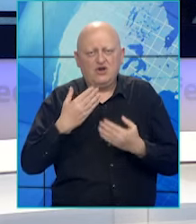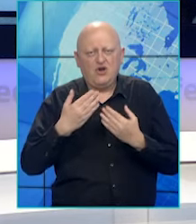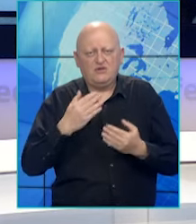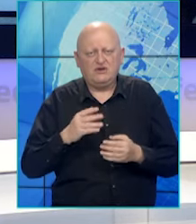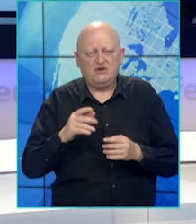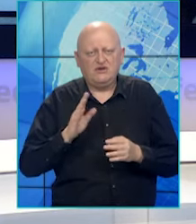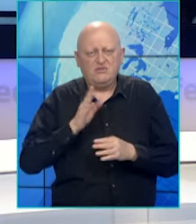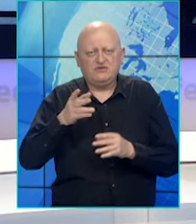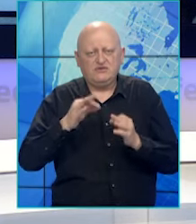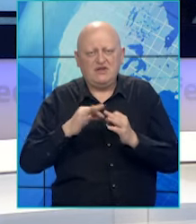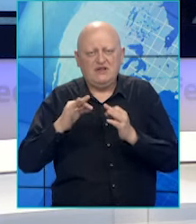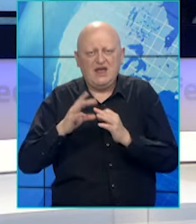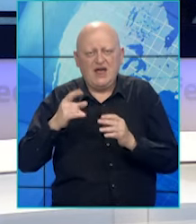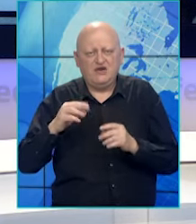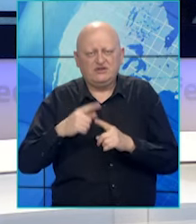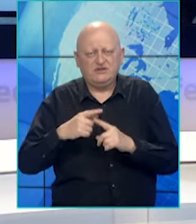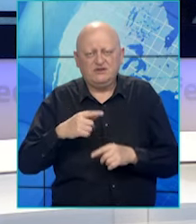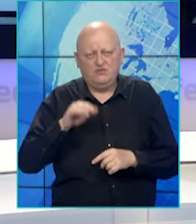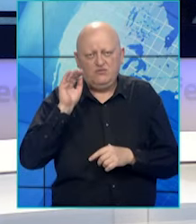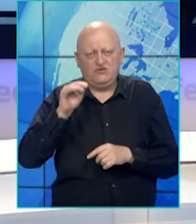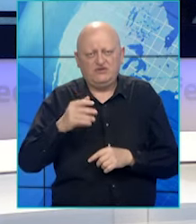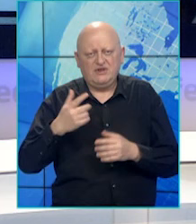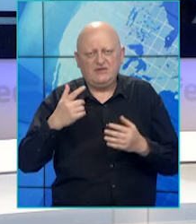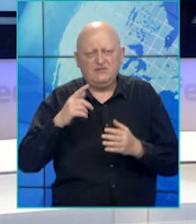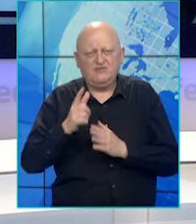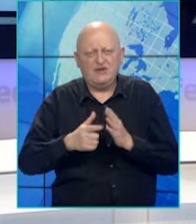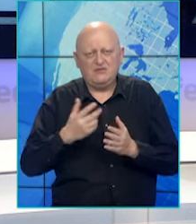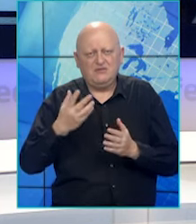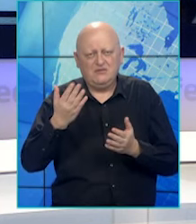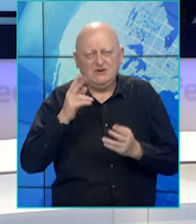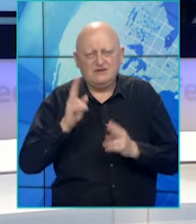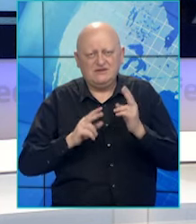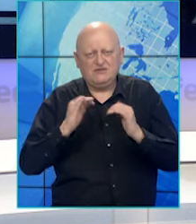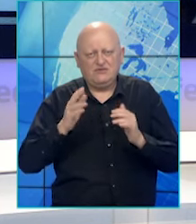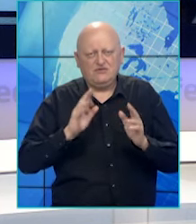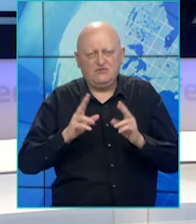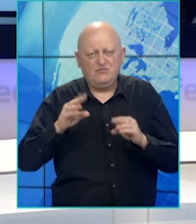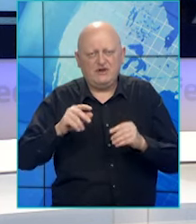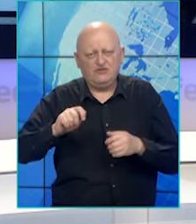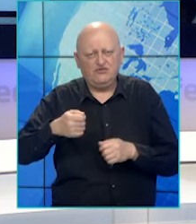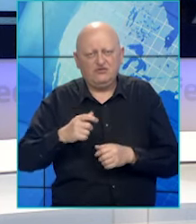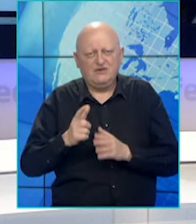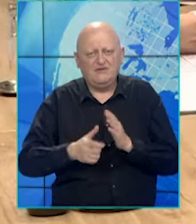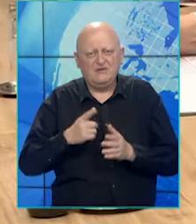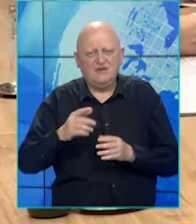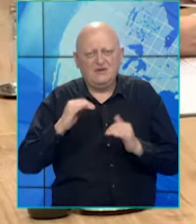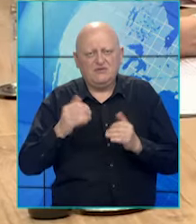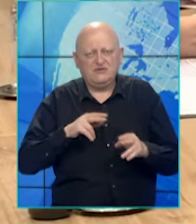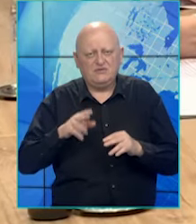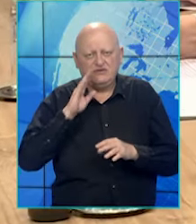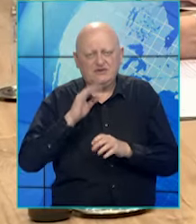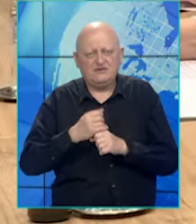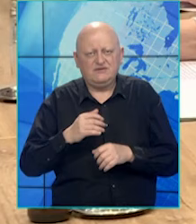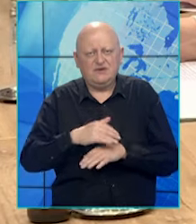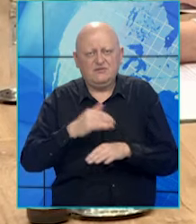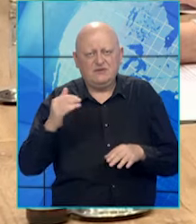Sattler komentarisao je posjetu Angeline Eichhorst. Poručio je da je period prije sjednice Vijeća Evrope u martu ključan. Vrijeme je da Vijeće ministara